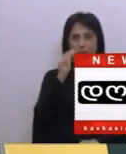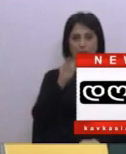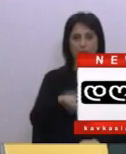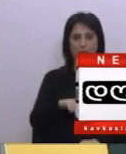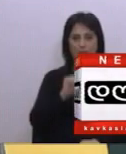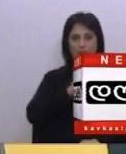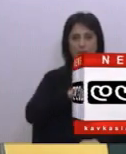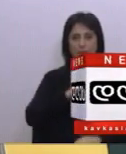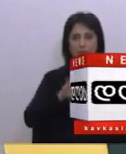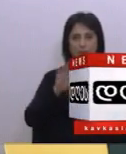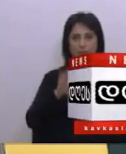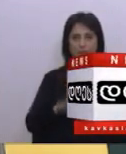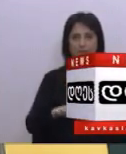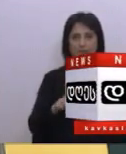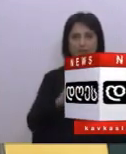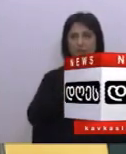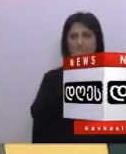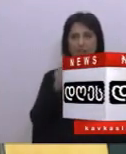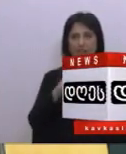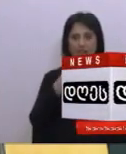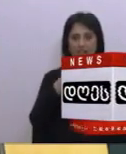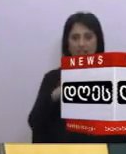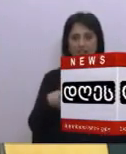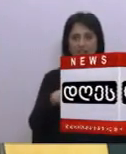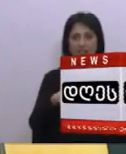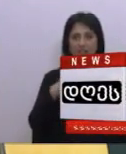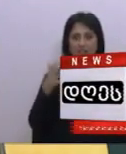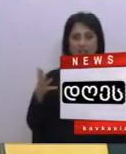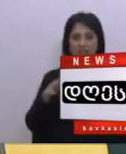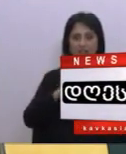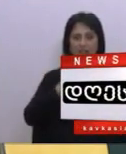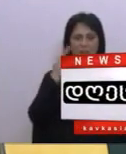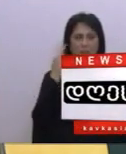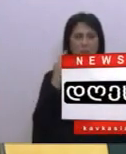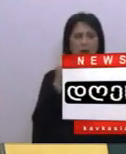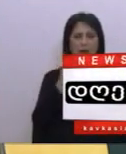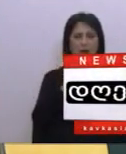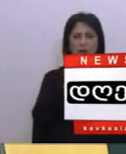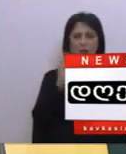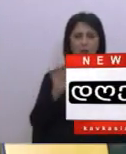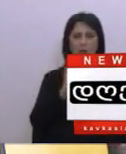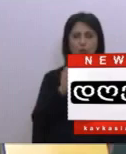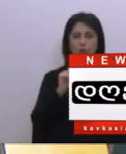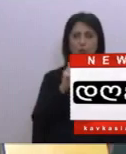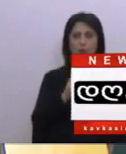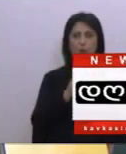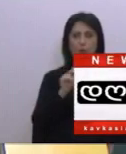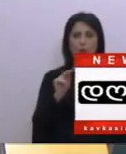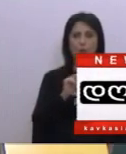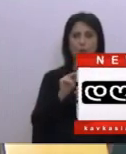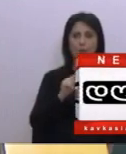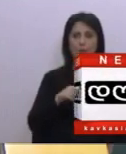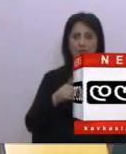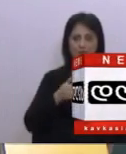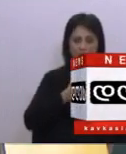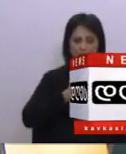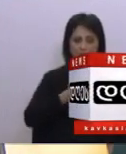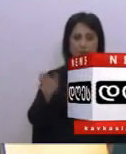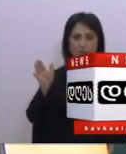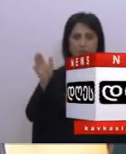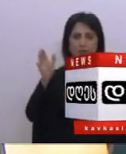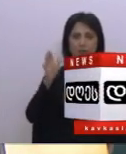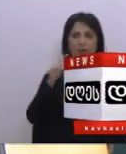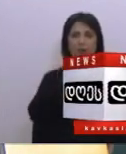სამუშაო ადგილი და ყველა სხვა დიდ ფართო მასშტაბიან ინფრასტრუქტურულ პროექტებთან ერთად გარღვევა მოგვეხდინა